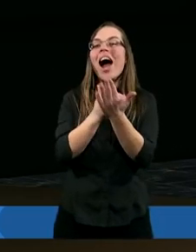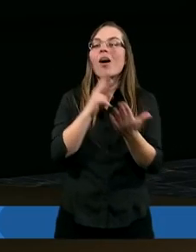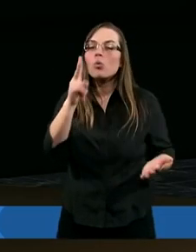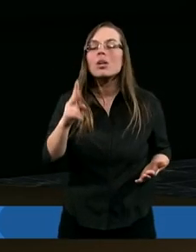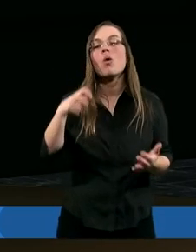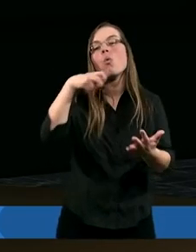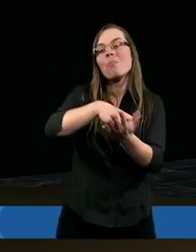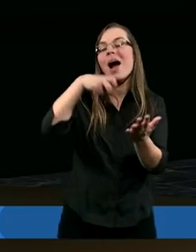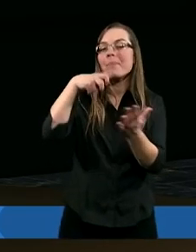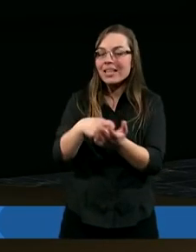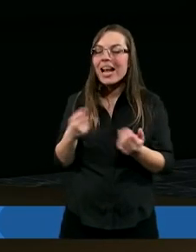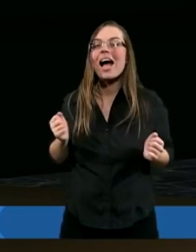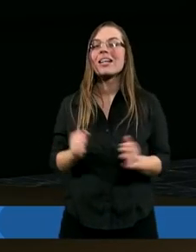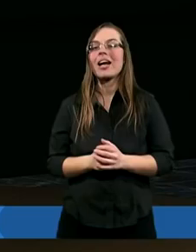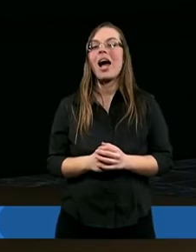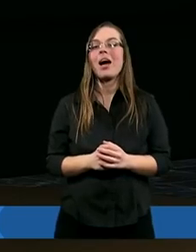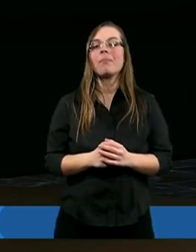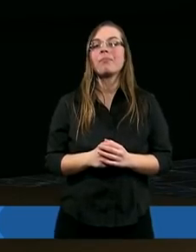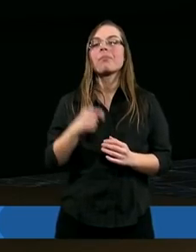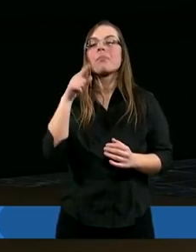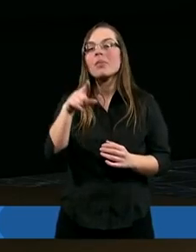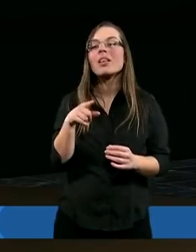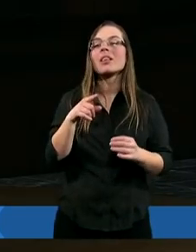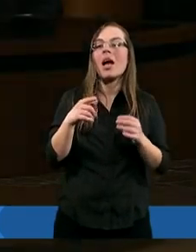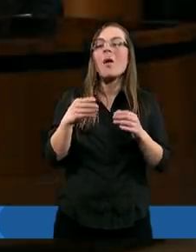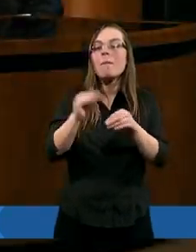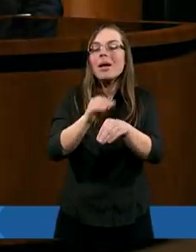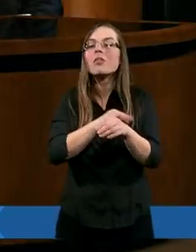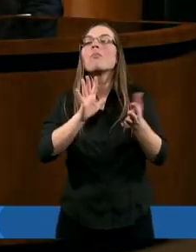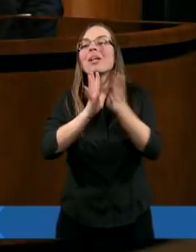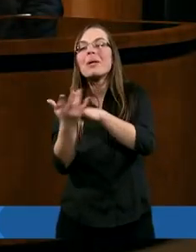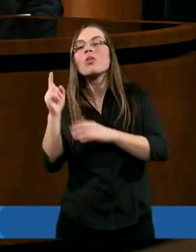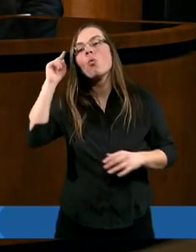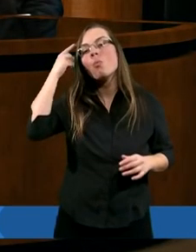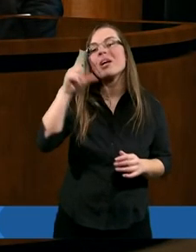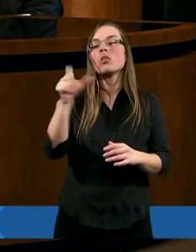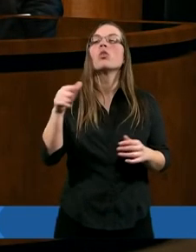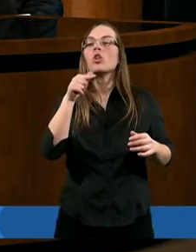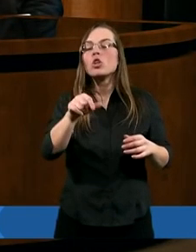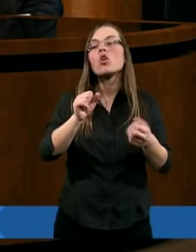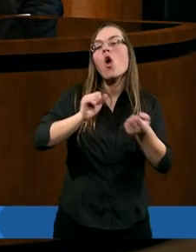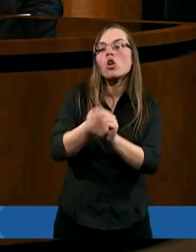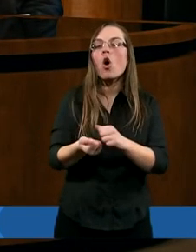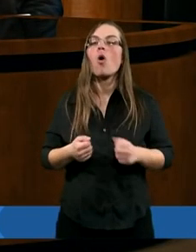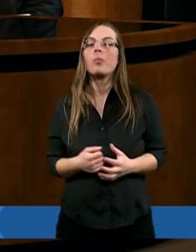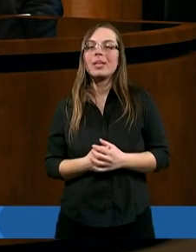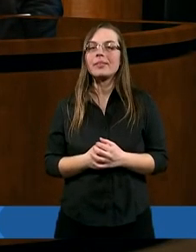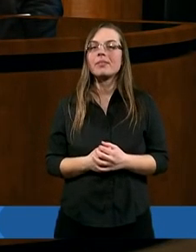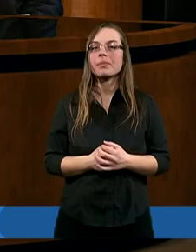upamiętanie, ta metanoia, przemienienie umysłu, to